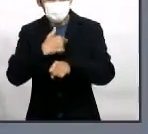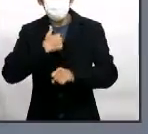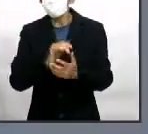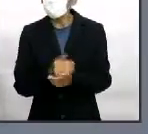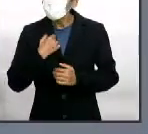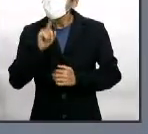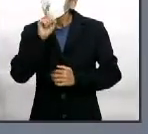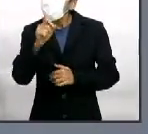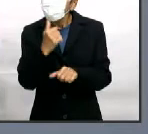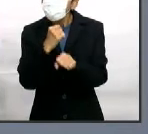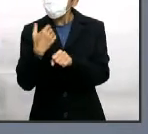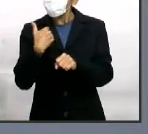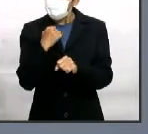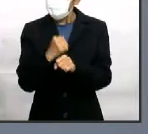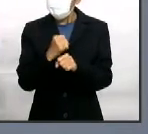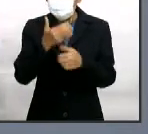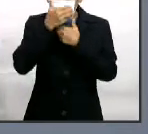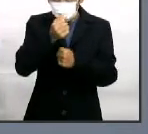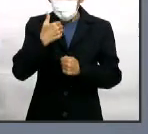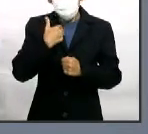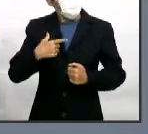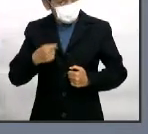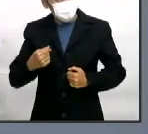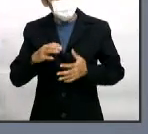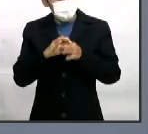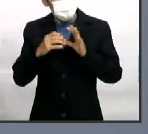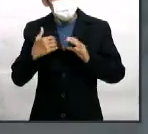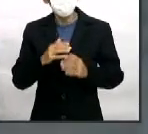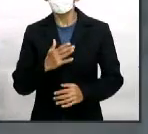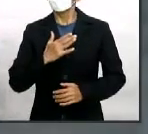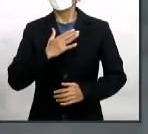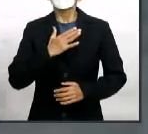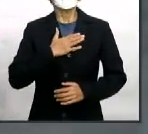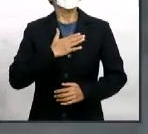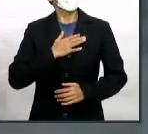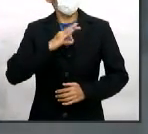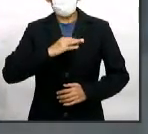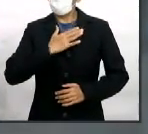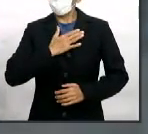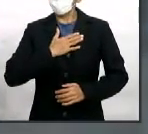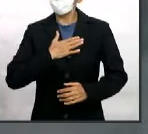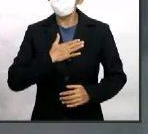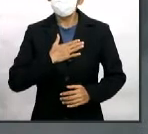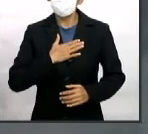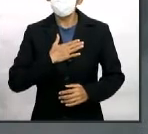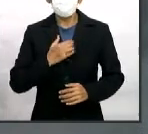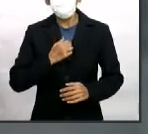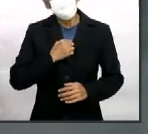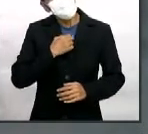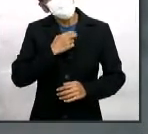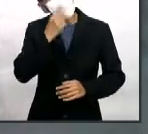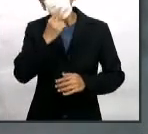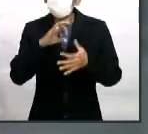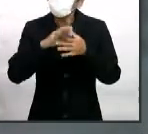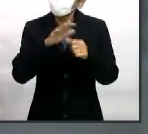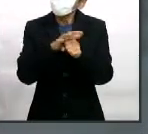ได้ แล้วตอนที่เราเริ่มทำตรงนี้เรามีความสนใจมีความชอบยังไงมั้ย จริงๆผมไม่ส่วนตัวผมไม่ได้มีความชอบความสนใจ